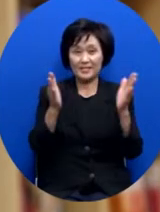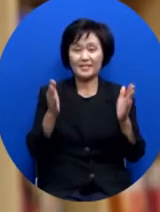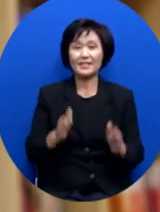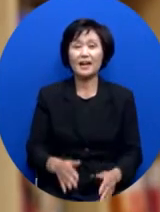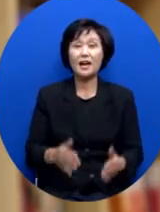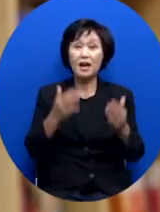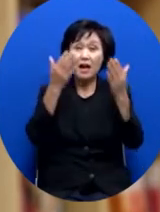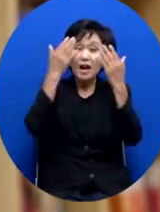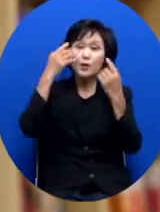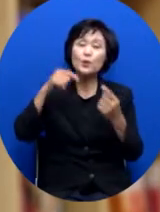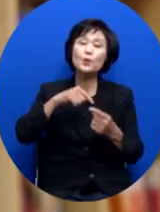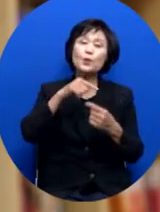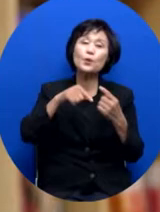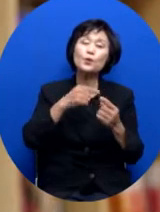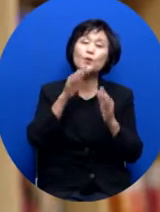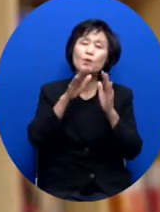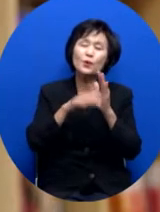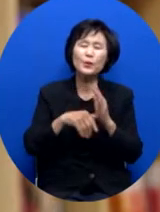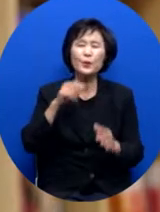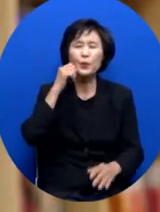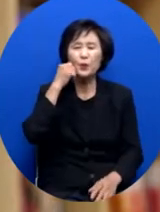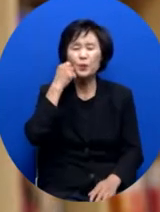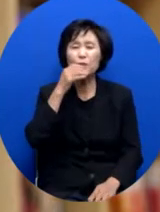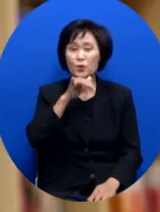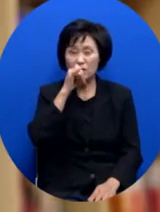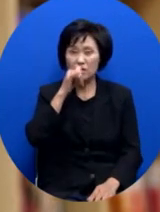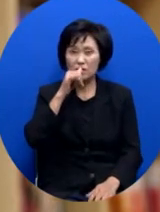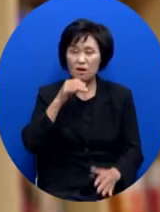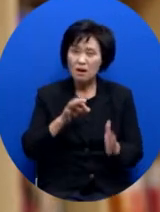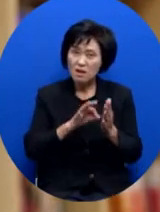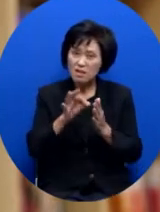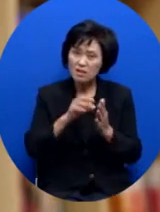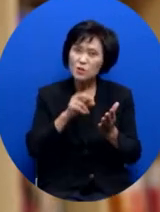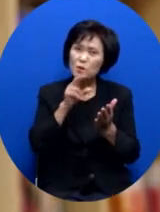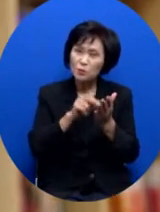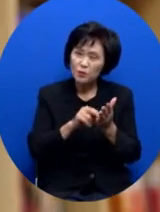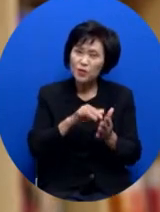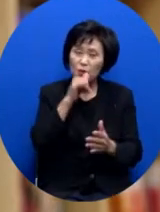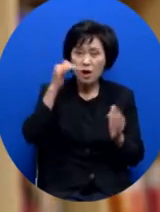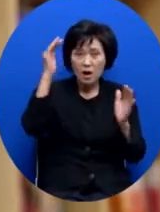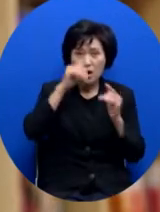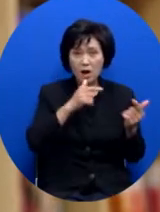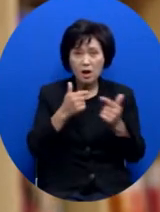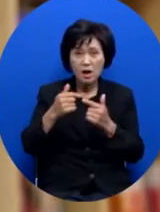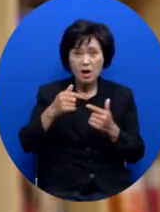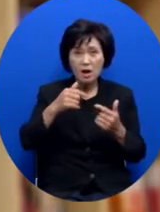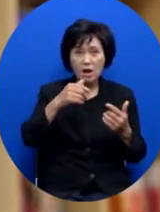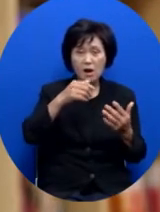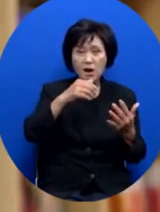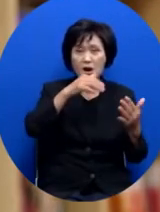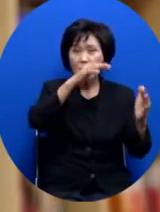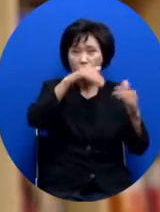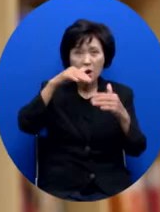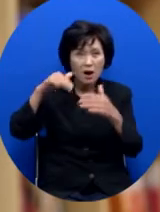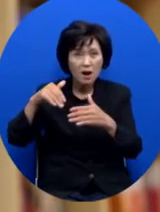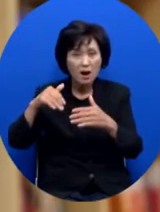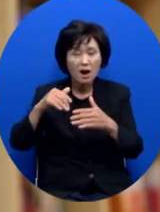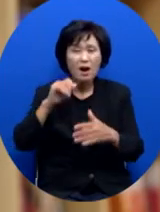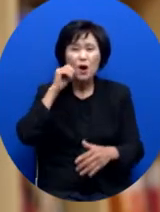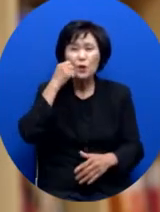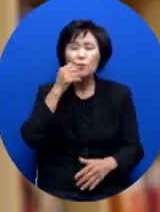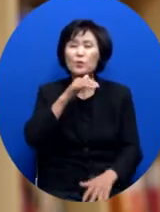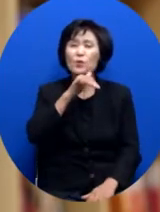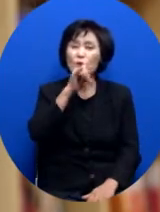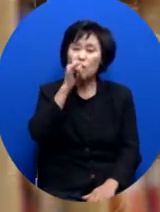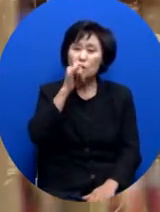힘든 일이 있습니다 재정적인 어려움이 있을 때도 있었고요 그리고 학생을 유치하는 어려움도 있었구요 특별히 전국에서 가장 보고 말 게